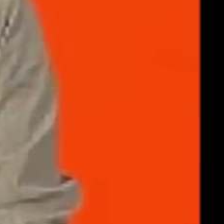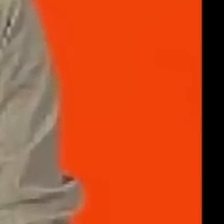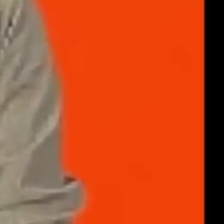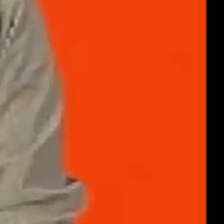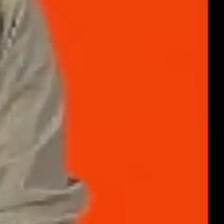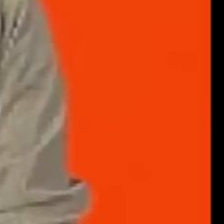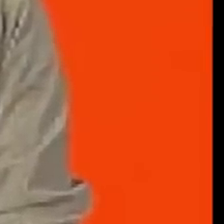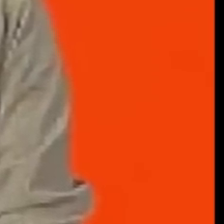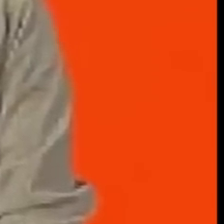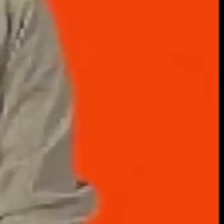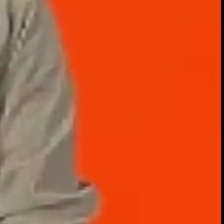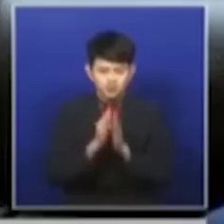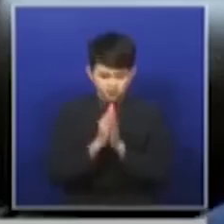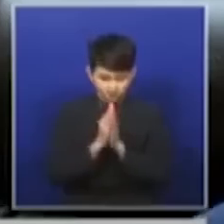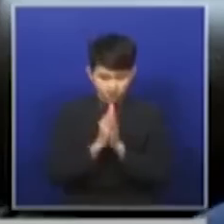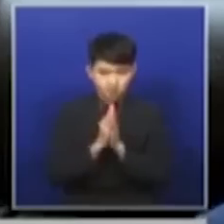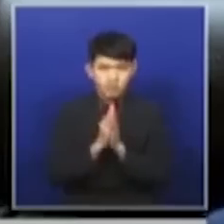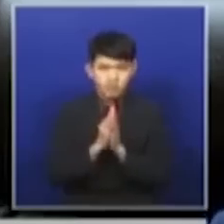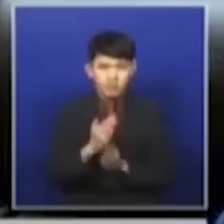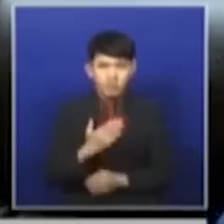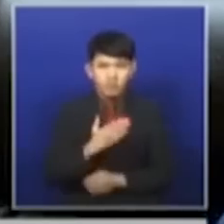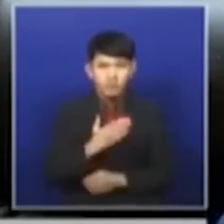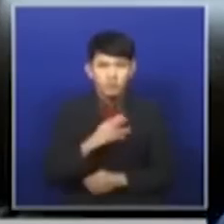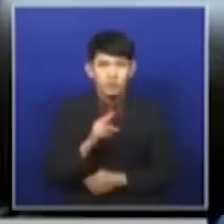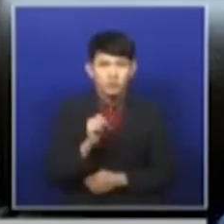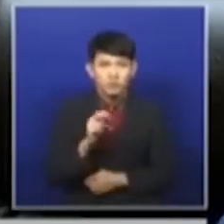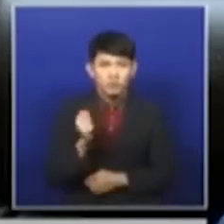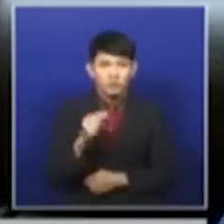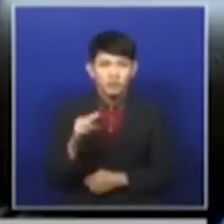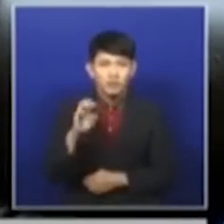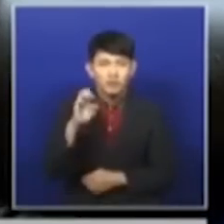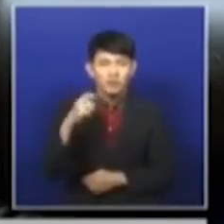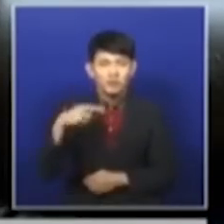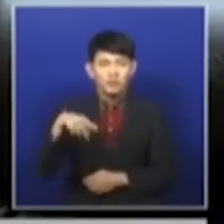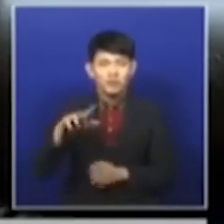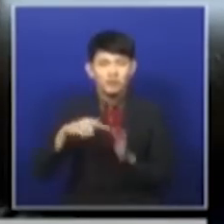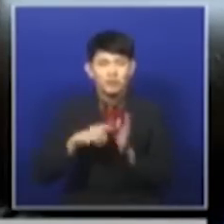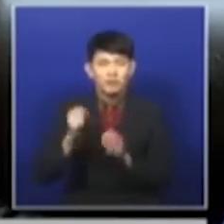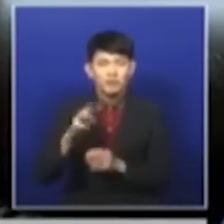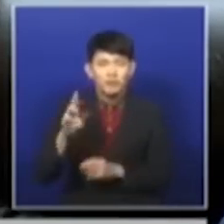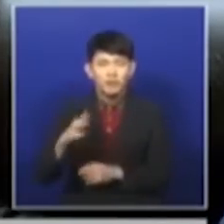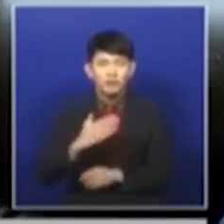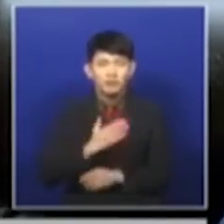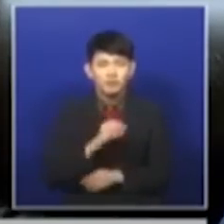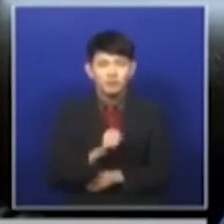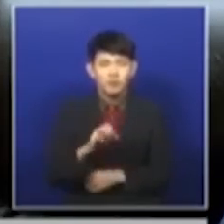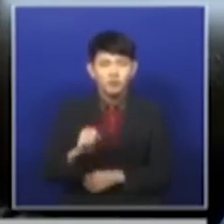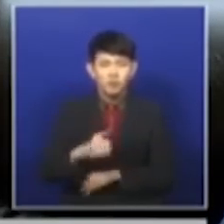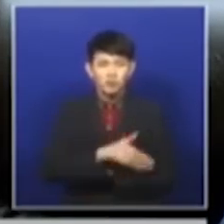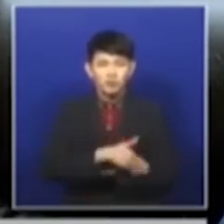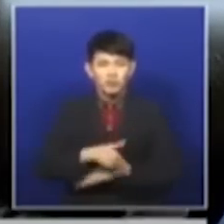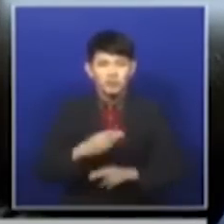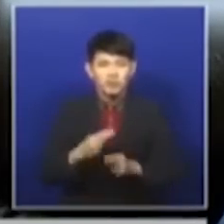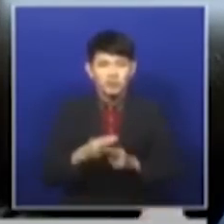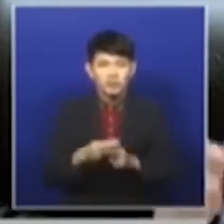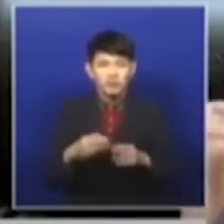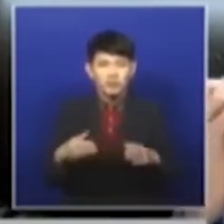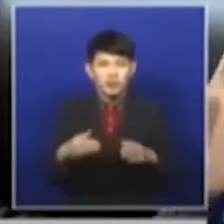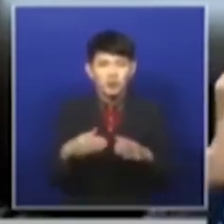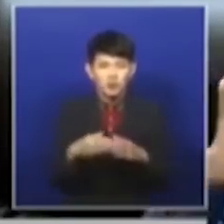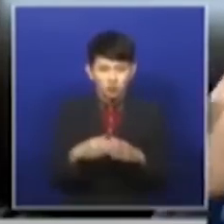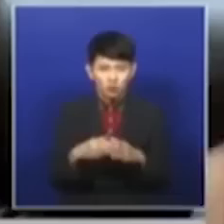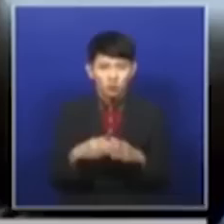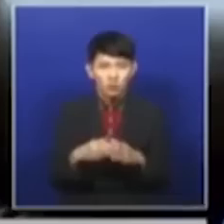สมรสเท่าเทียมได ้ผมณัฐธิพัฒน์กุลเศรษฐสิทธิ์สมาชิกสภาผู้แทนราษฎรแบบบัญชีรายชื่อพรรคก้าวไ